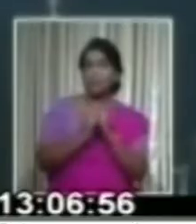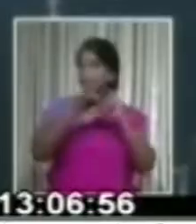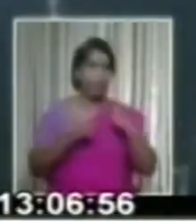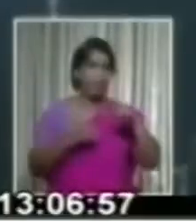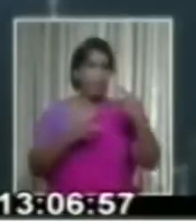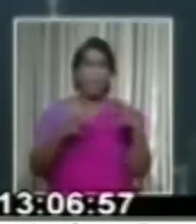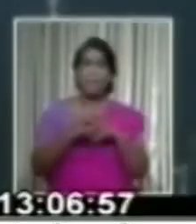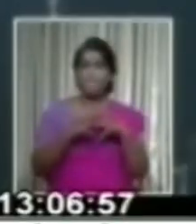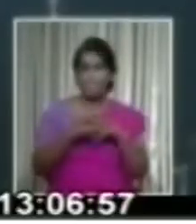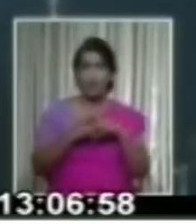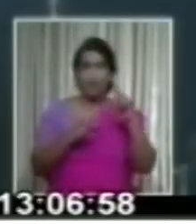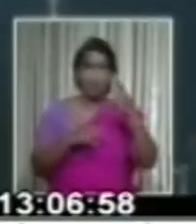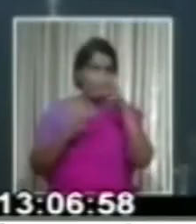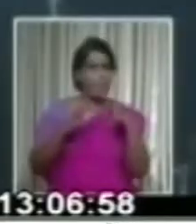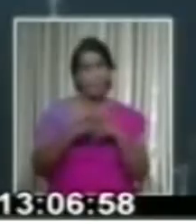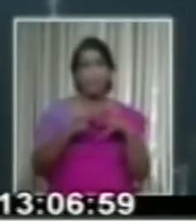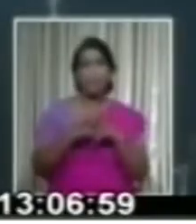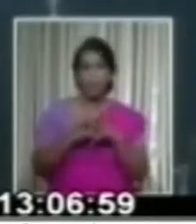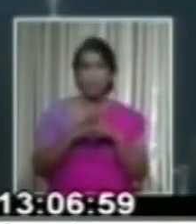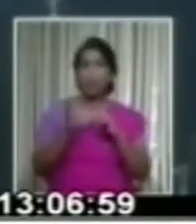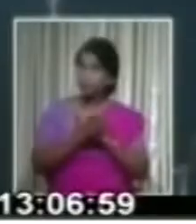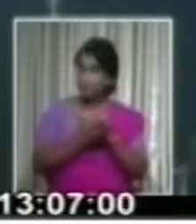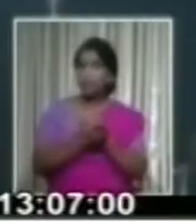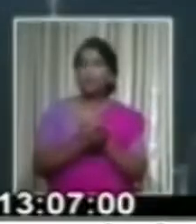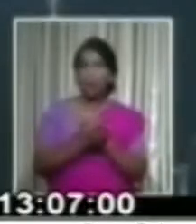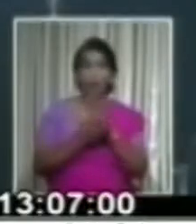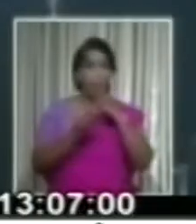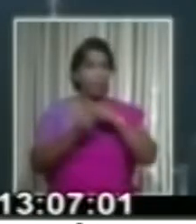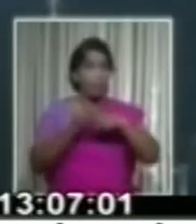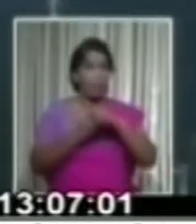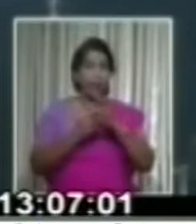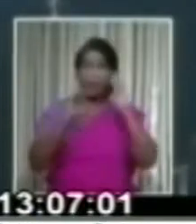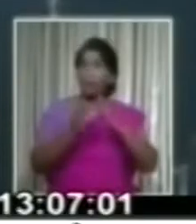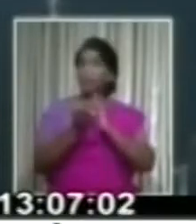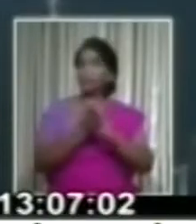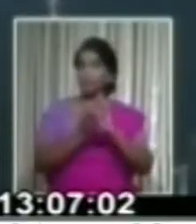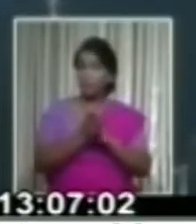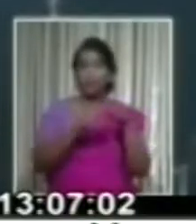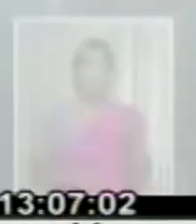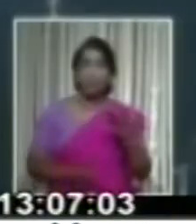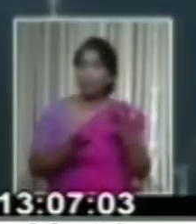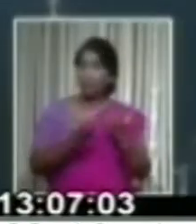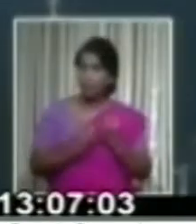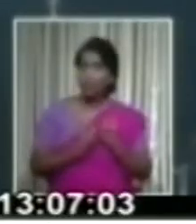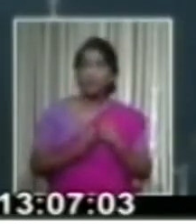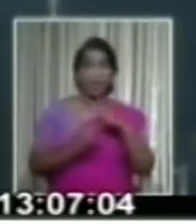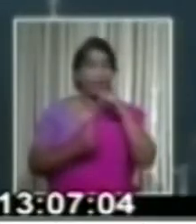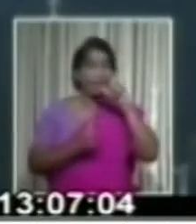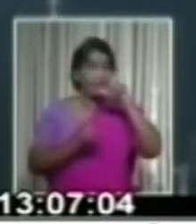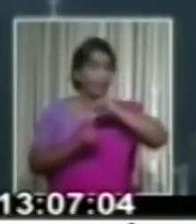நடவடிக்கையினை முன்னெடுக்கவுள்ளோம் இதில் ஒரு தாமதம் ஏற்பட்டதை ஏற்றுக்கொள்கின்றோம் உதவி உர செயலாளருக்கு இது தொடர்பில் விசாரணை செய்யுமாறு நாம்